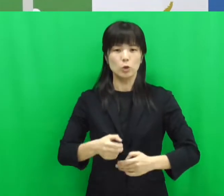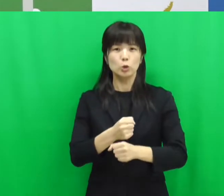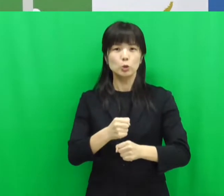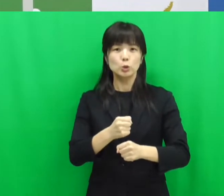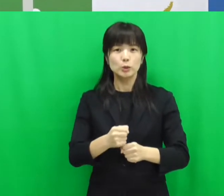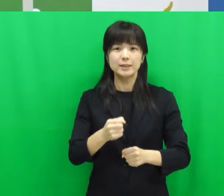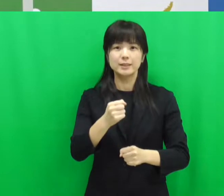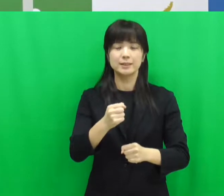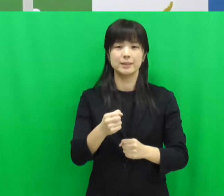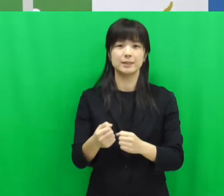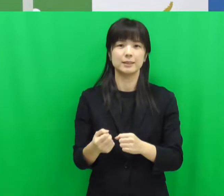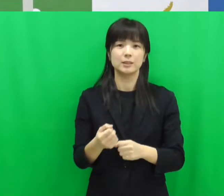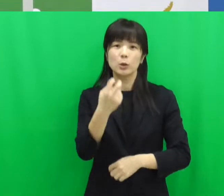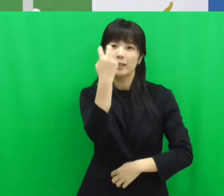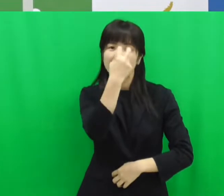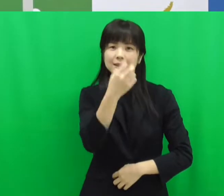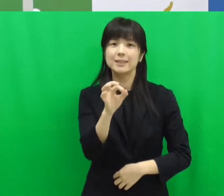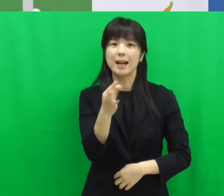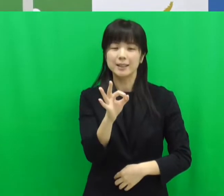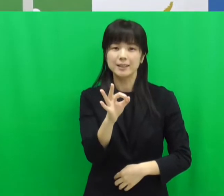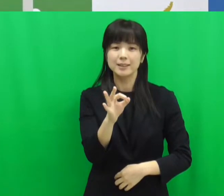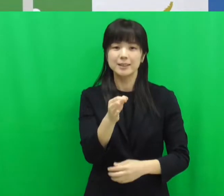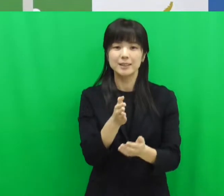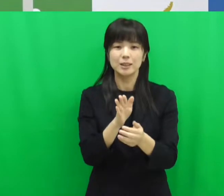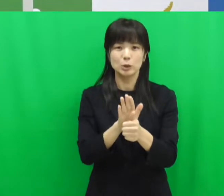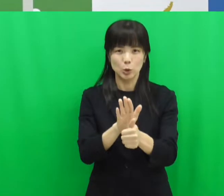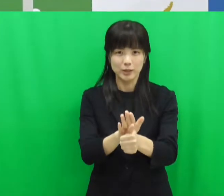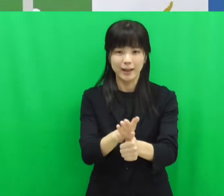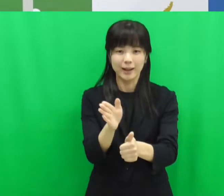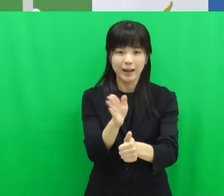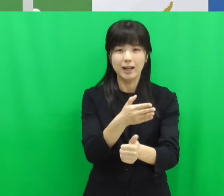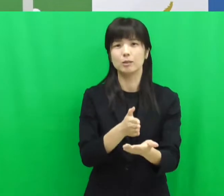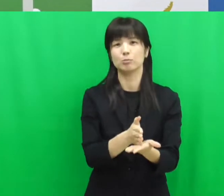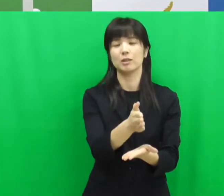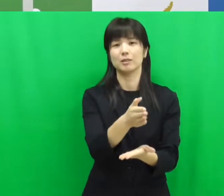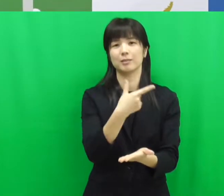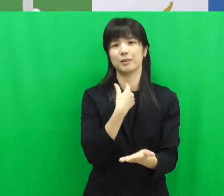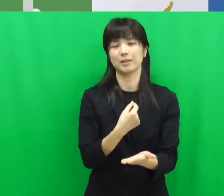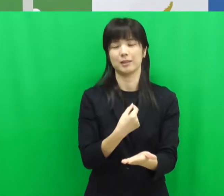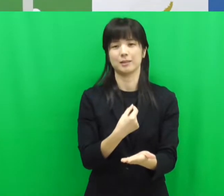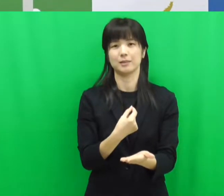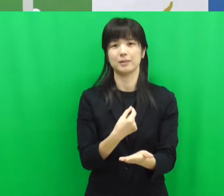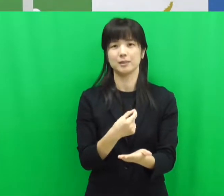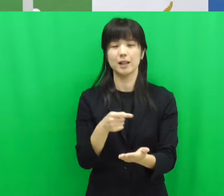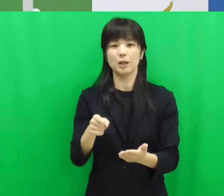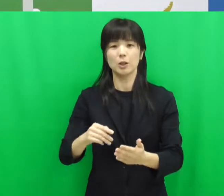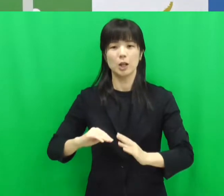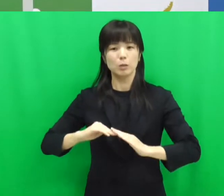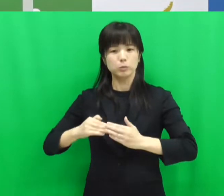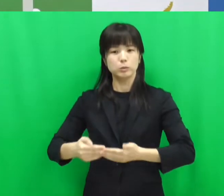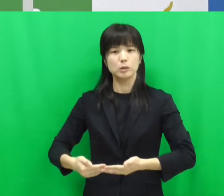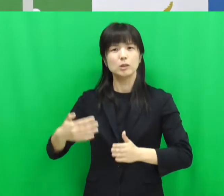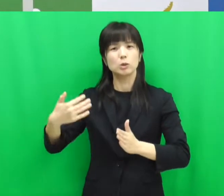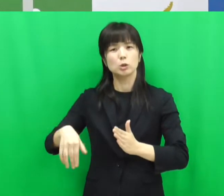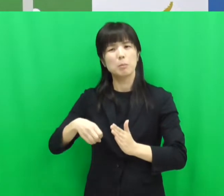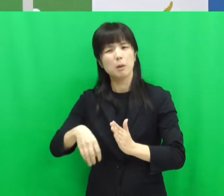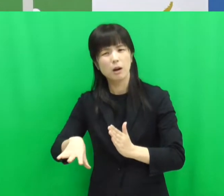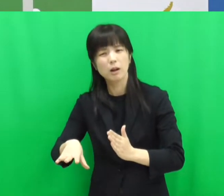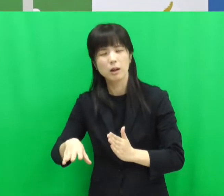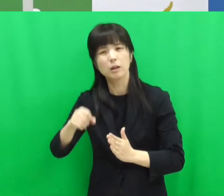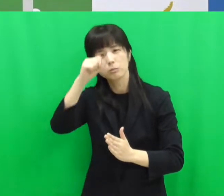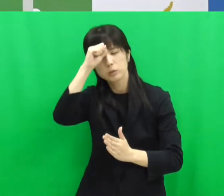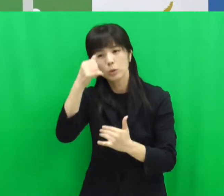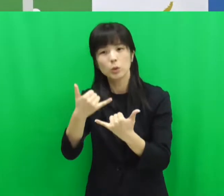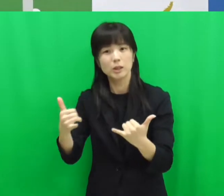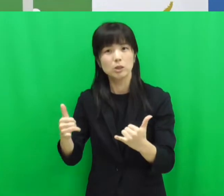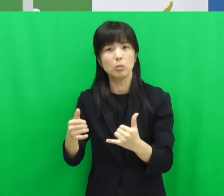療の検査費用助成でありますが、不育症というのも今だんだん増えていると、晩餐化の影響があるというふうに思いますけど、増え